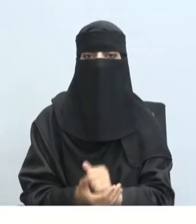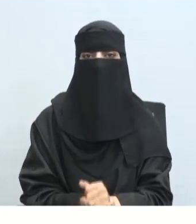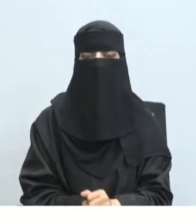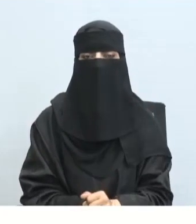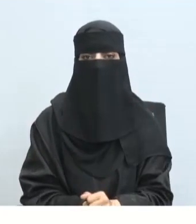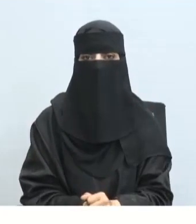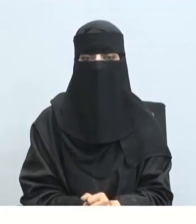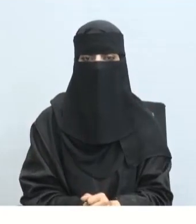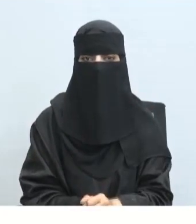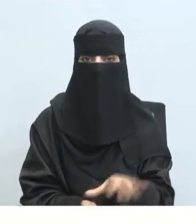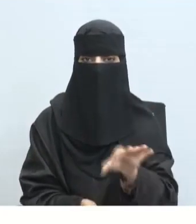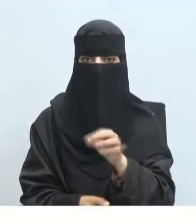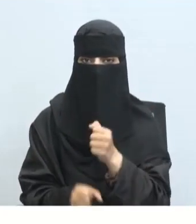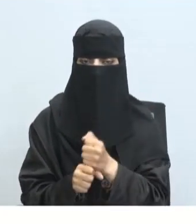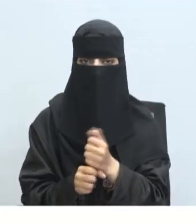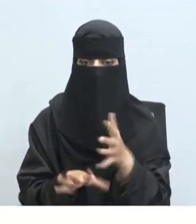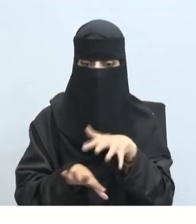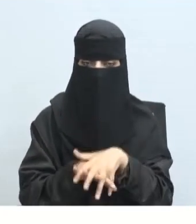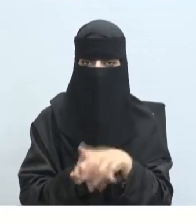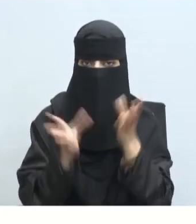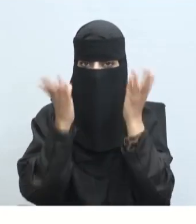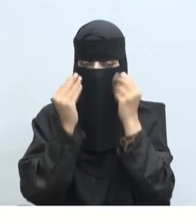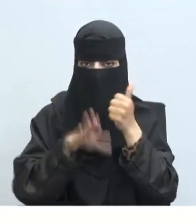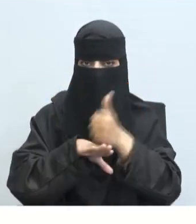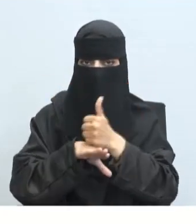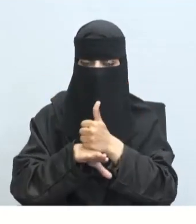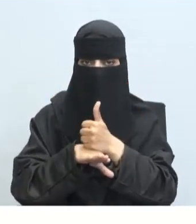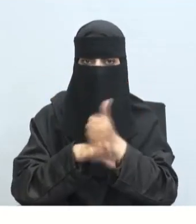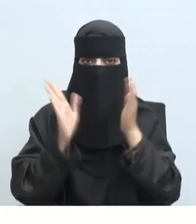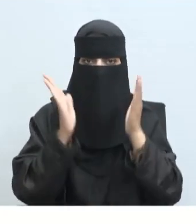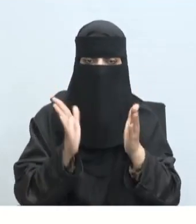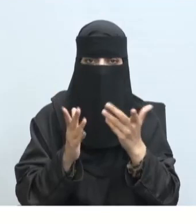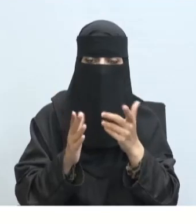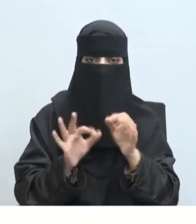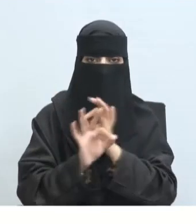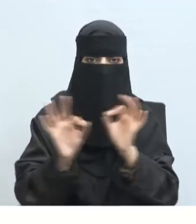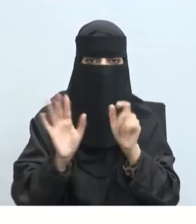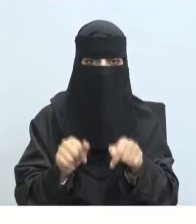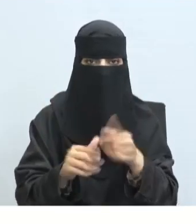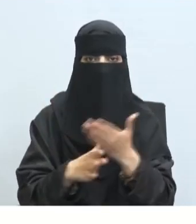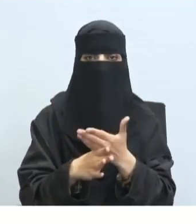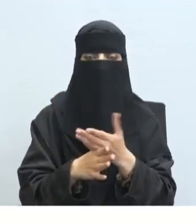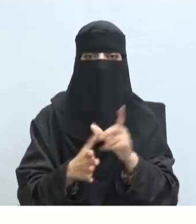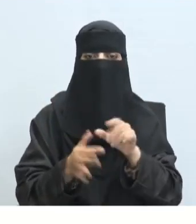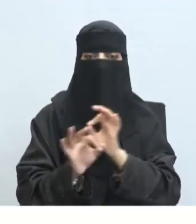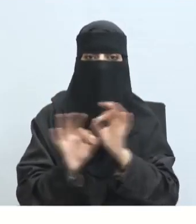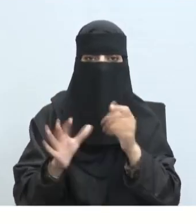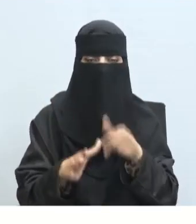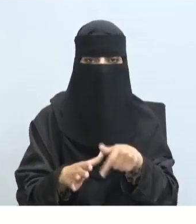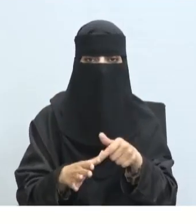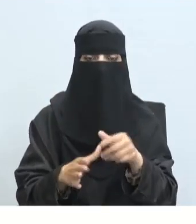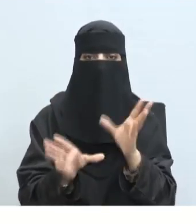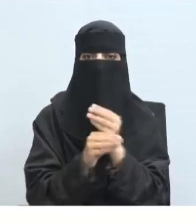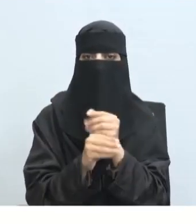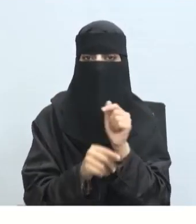ايضا هنالك ما دمج المعلومات الاساسيه في اطار اداره الفعاليه ذكرنا تك تامل الطلب ذكرنا التكامل المالي تكامل